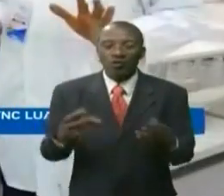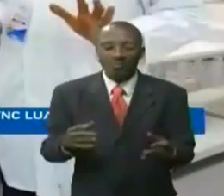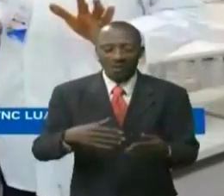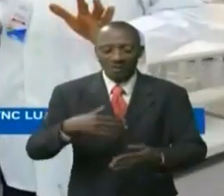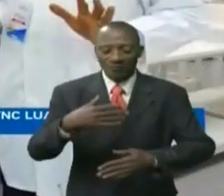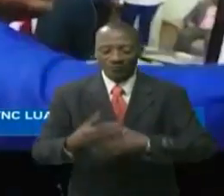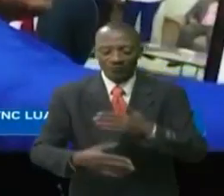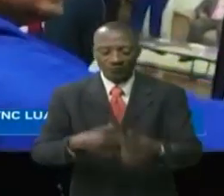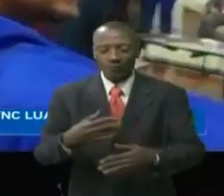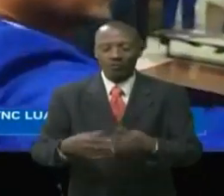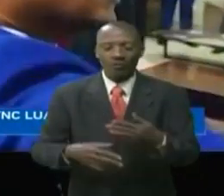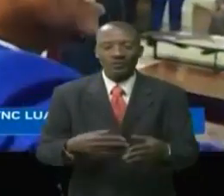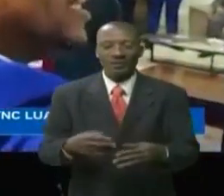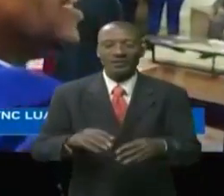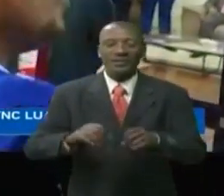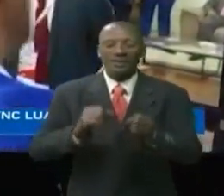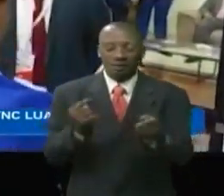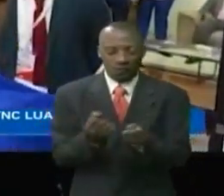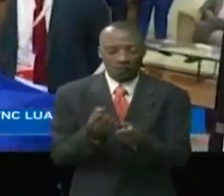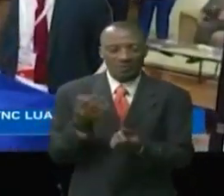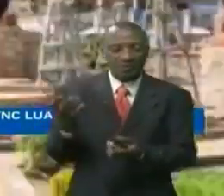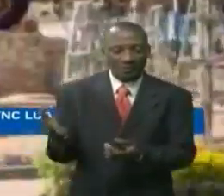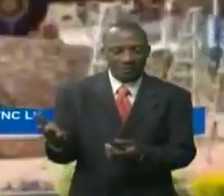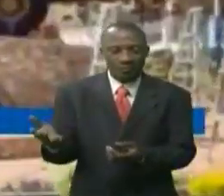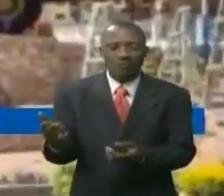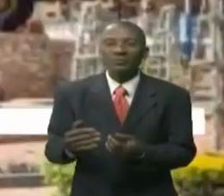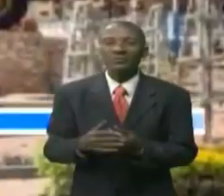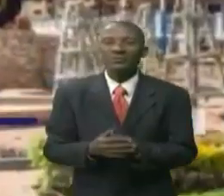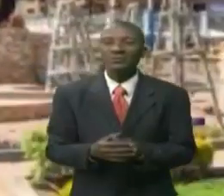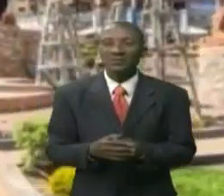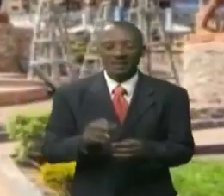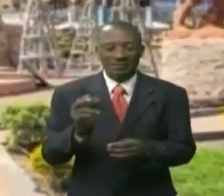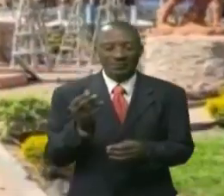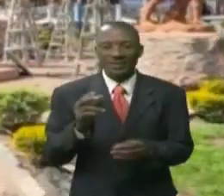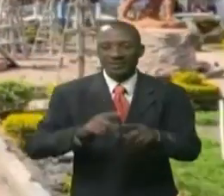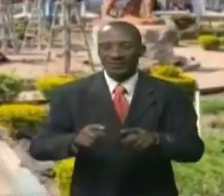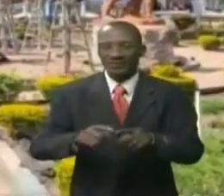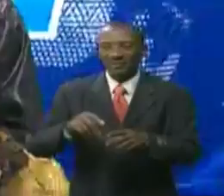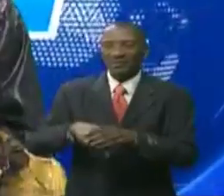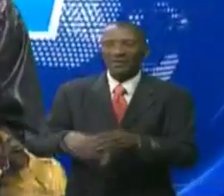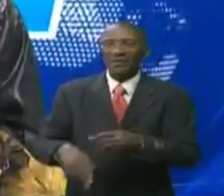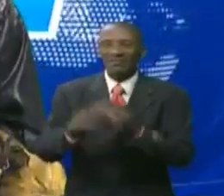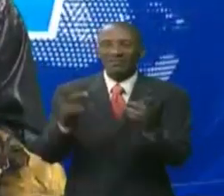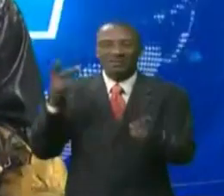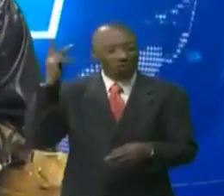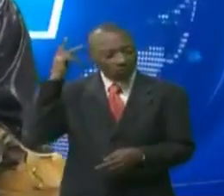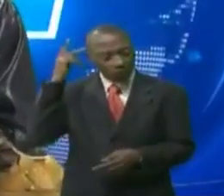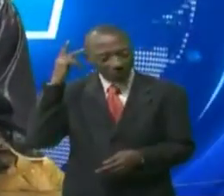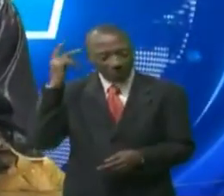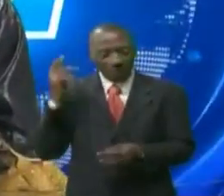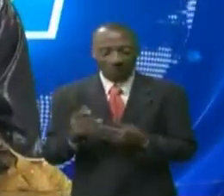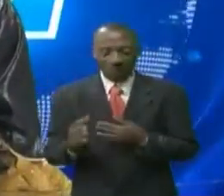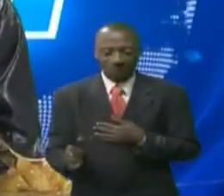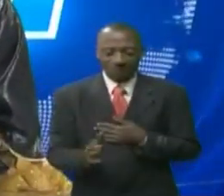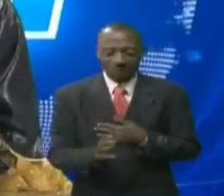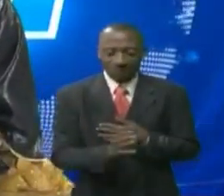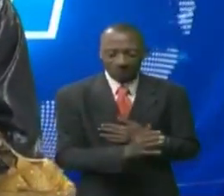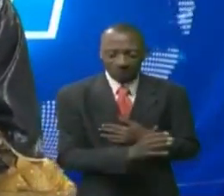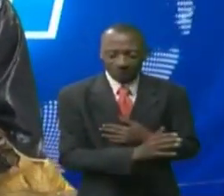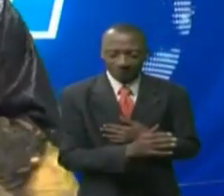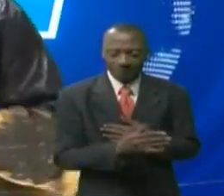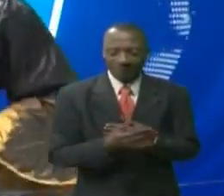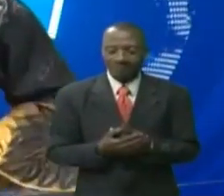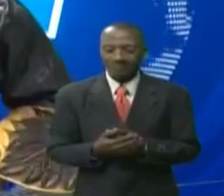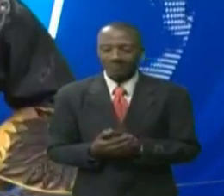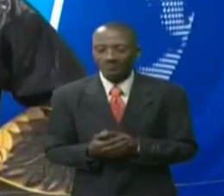sonpecteur d'activité en plein centre ville de kouisi le vice-Premier ministre ministre de